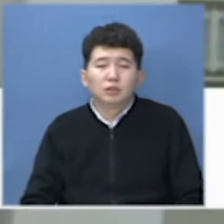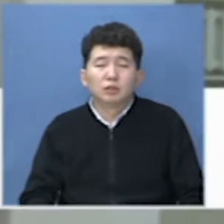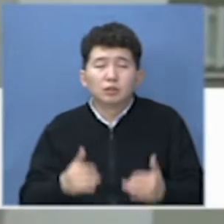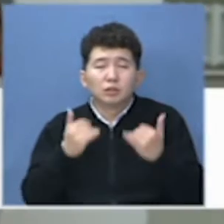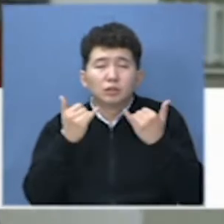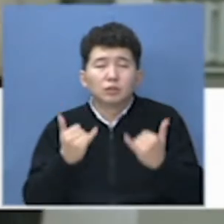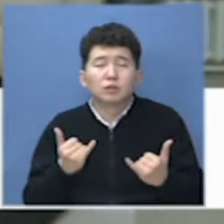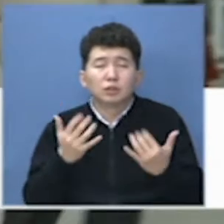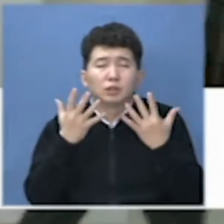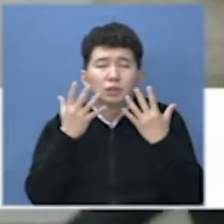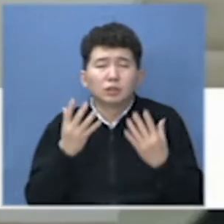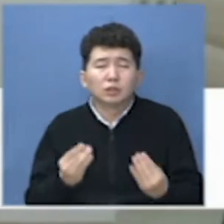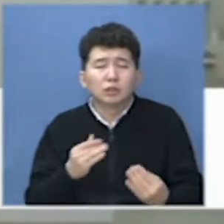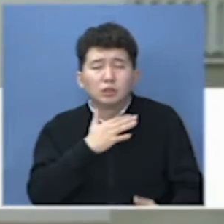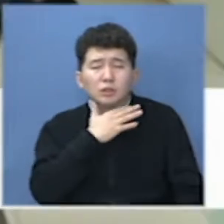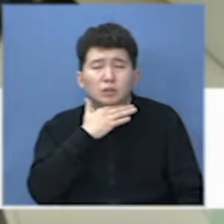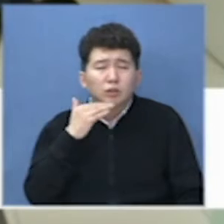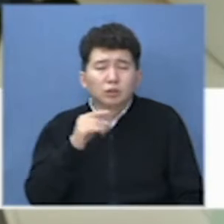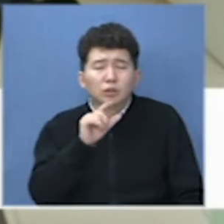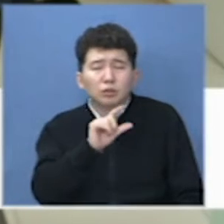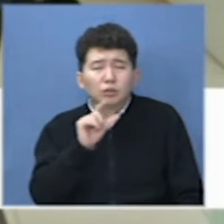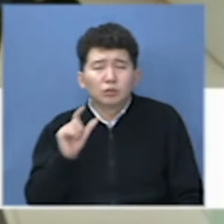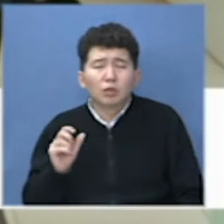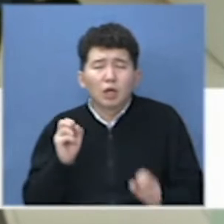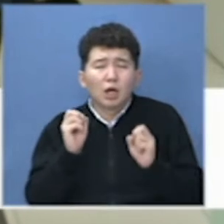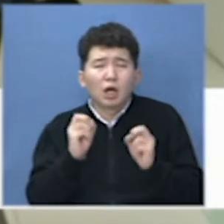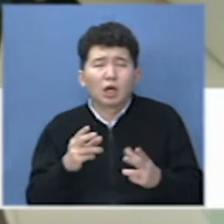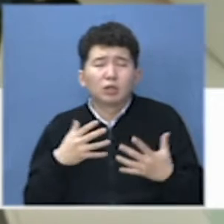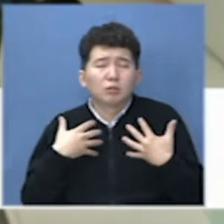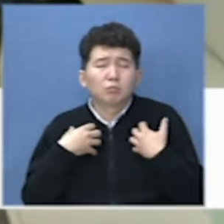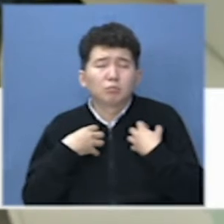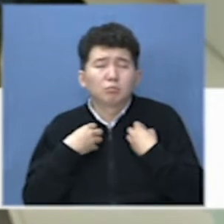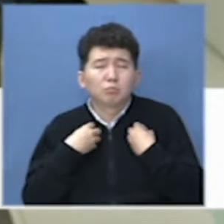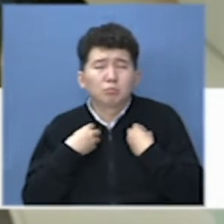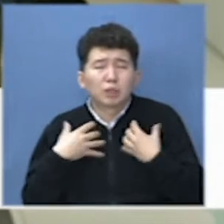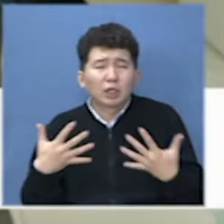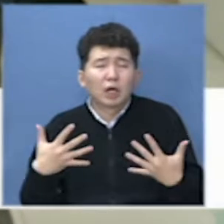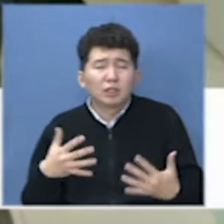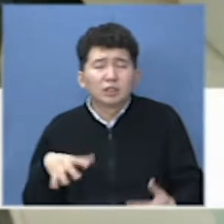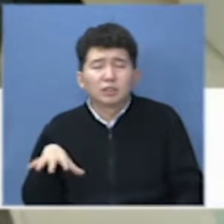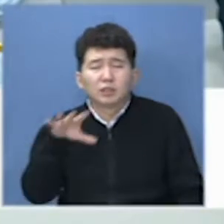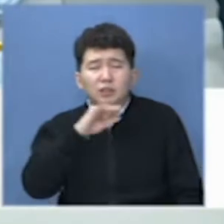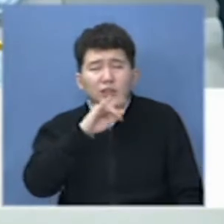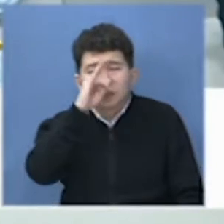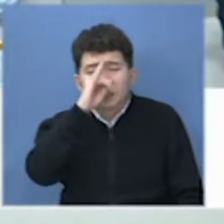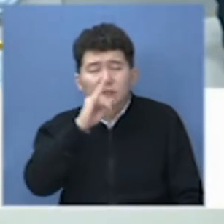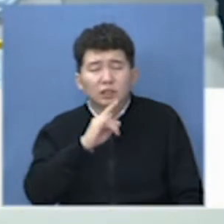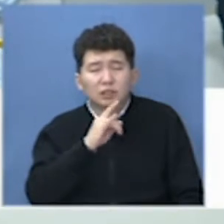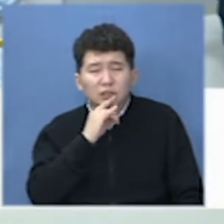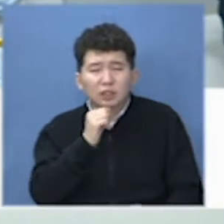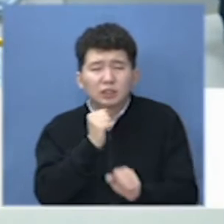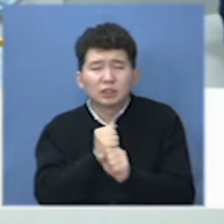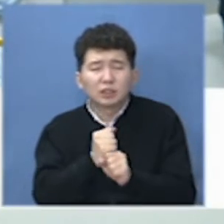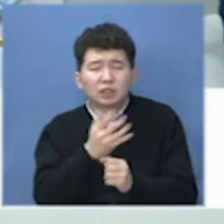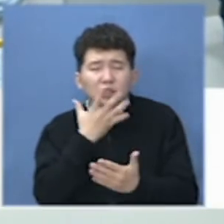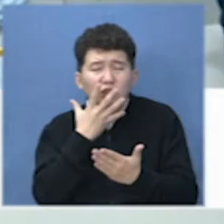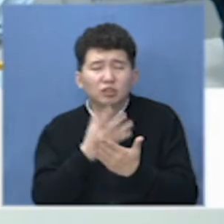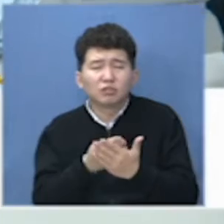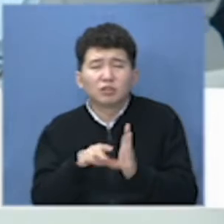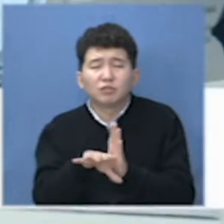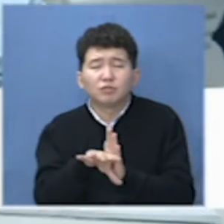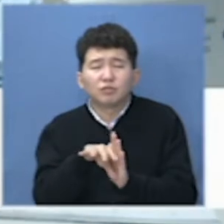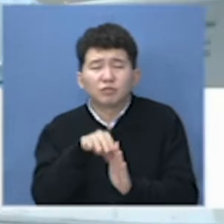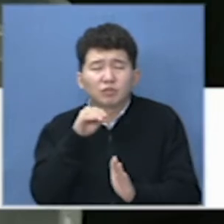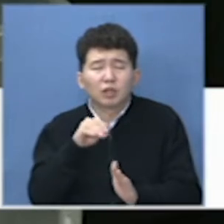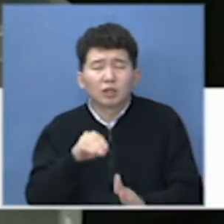Сегодняшний день многие люди воспринимают как праздник. Это день, когда все казахстанцы могут выразить свою волю, сделать свой выбор. А на